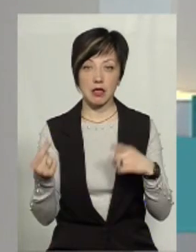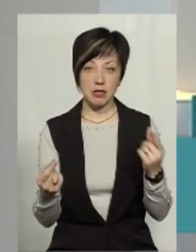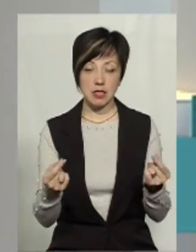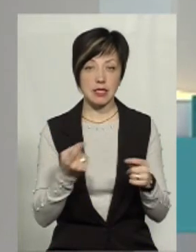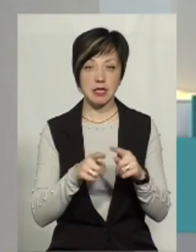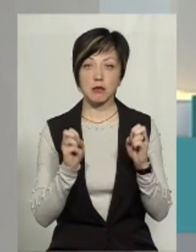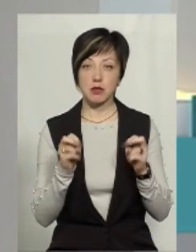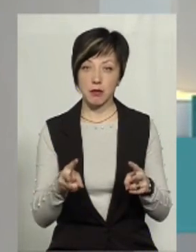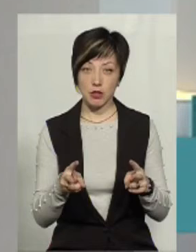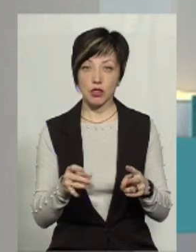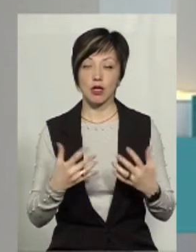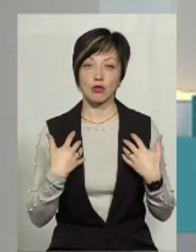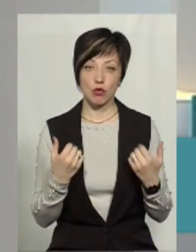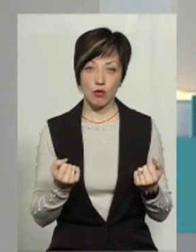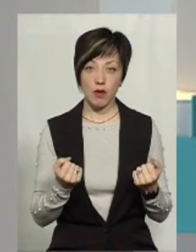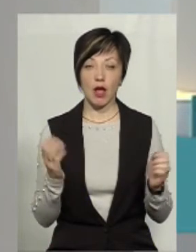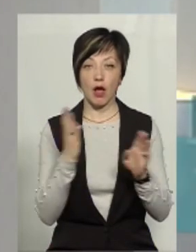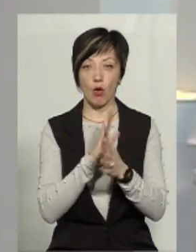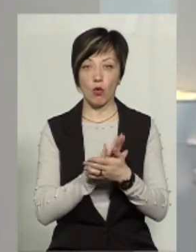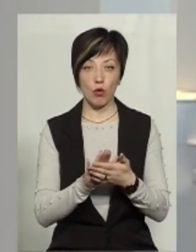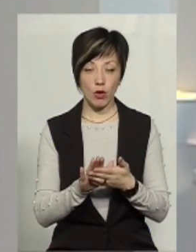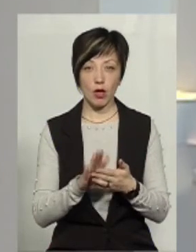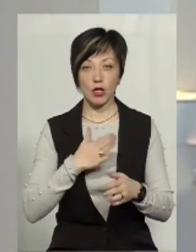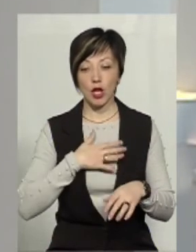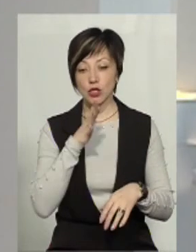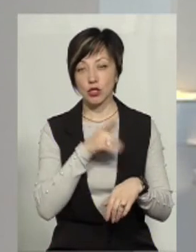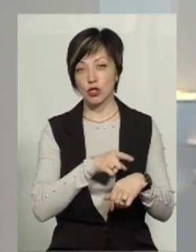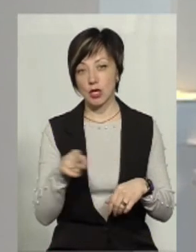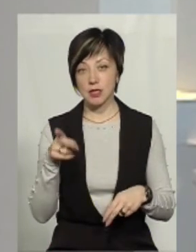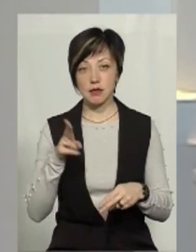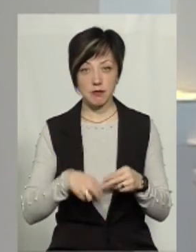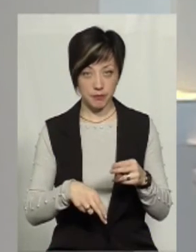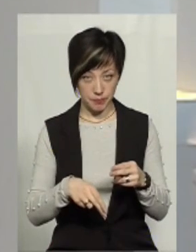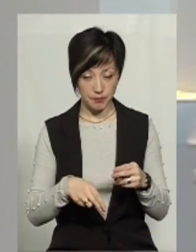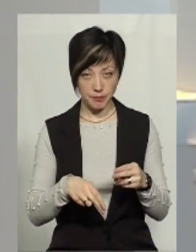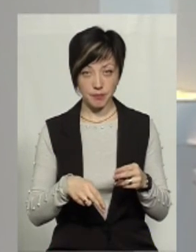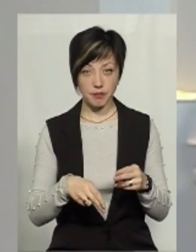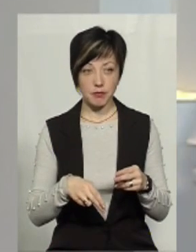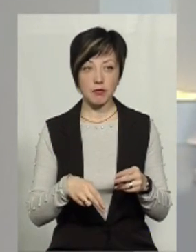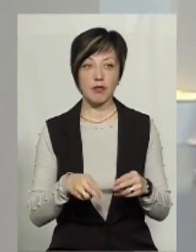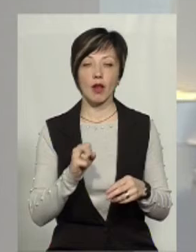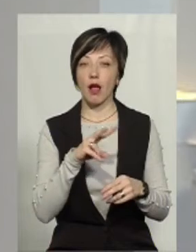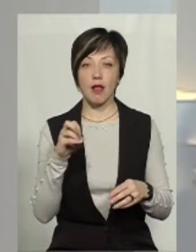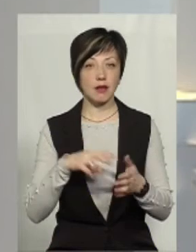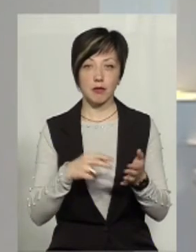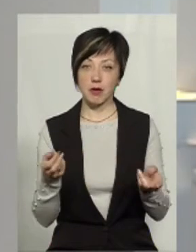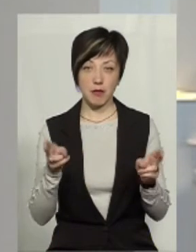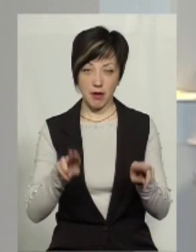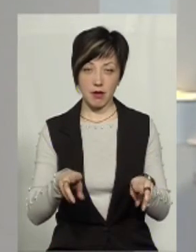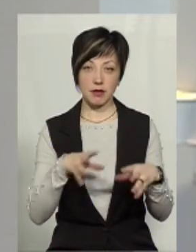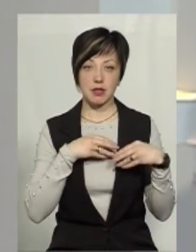листя. Це небезпечно і для здоров'я, і для екології. Наш час в ефірі добігає кінця, але не